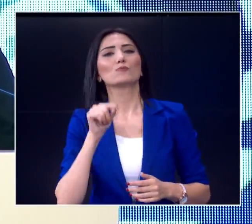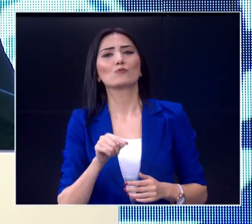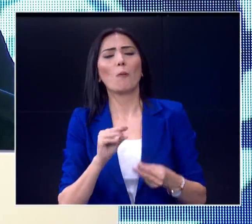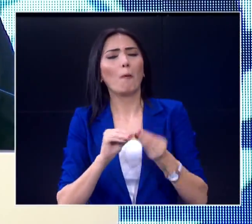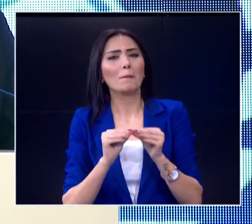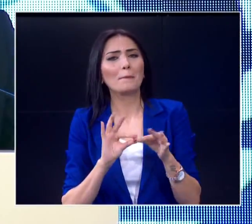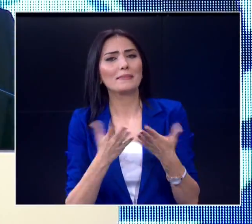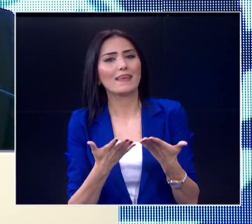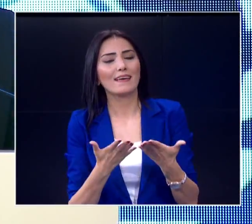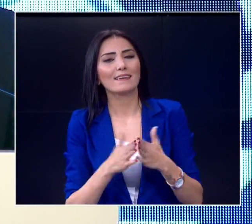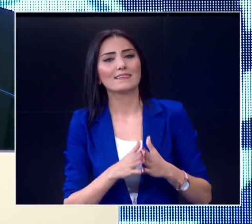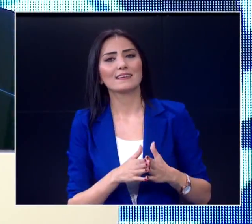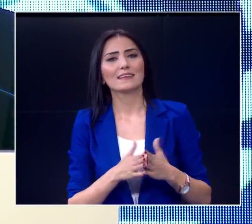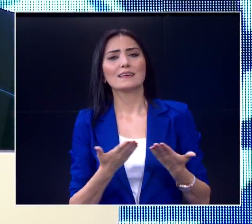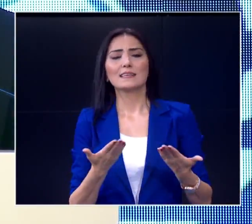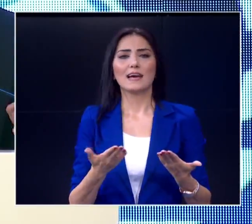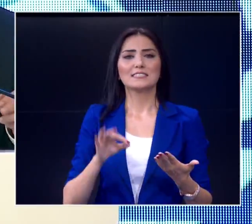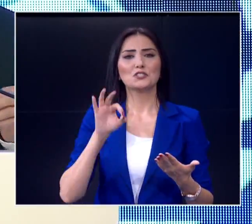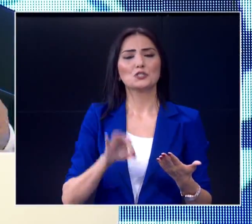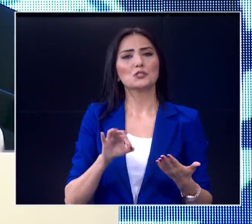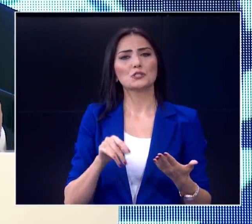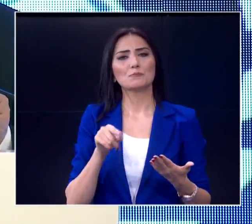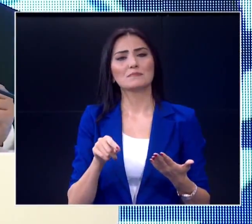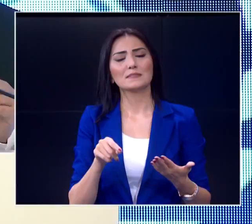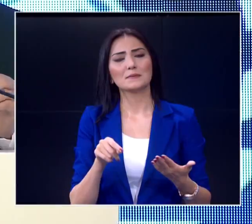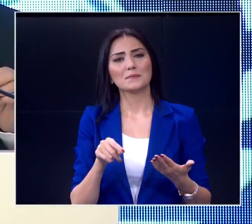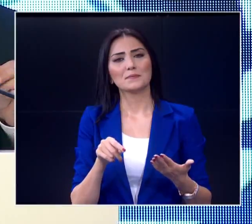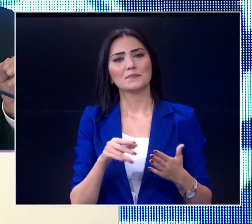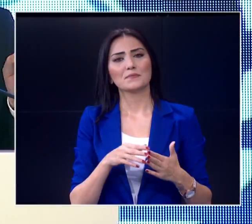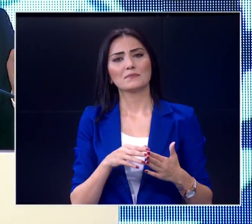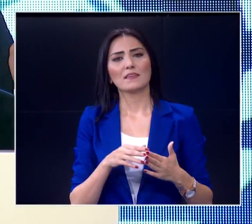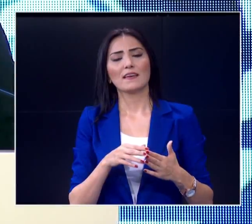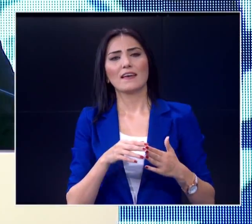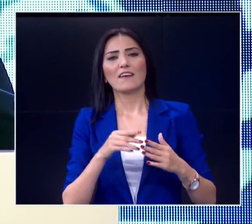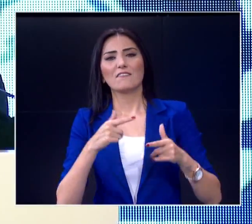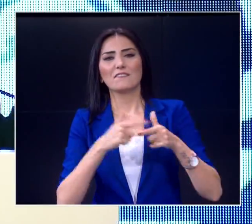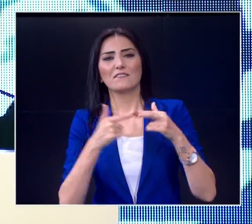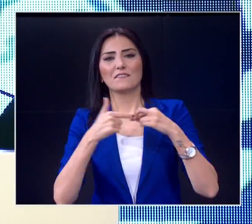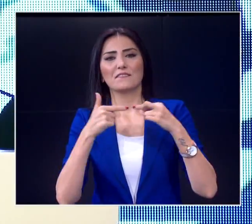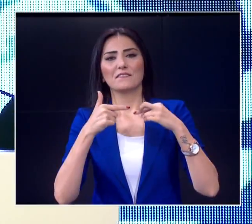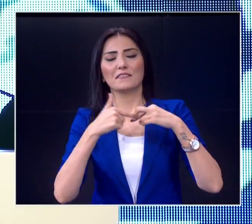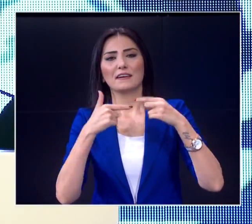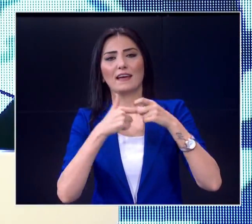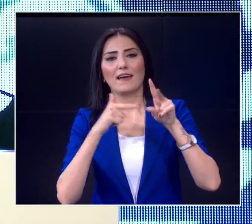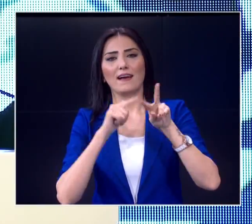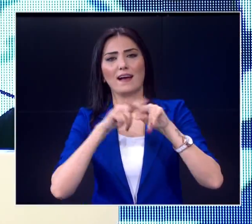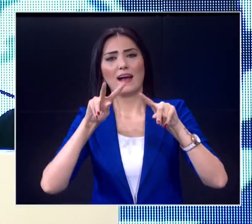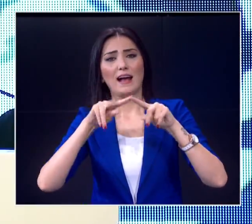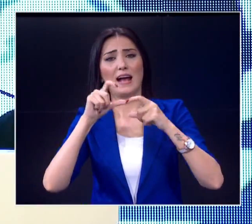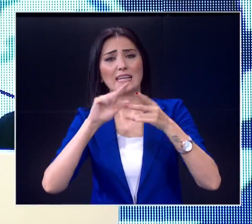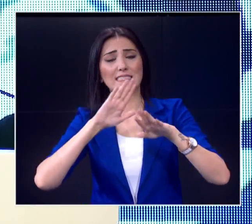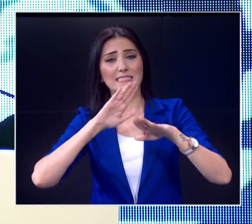ne? Yani şimdi burada efendim frekans yer değişikliği